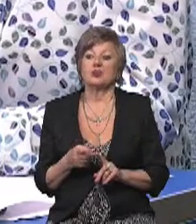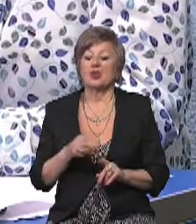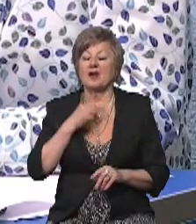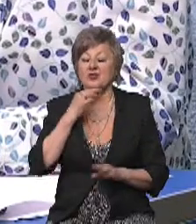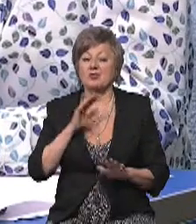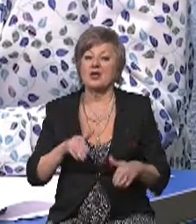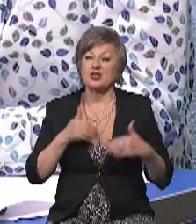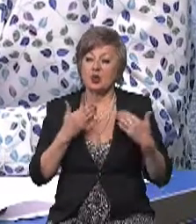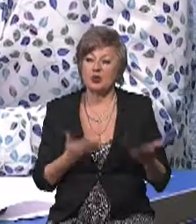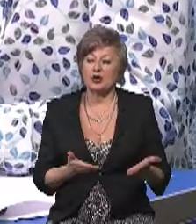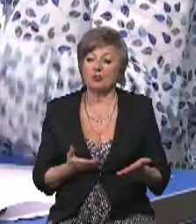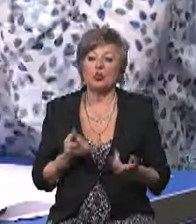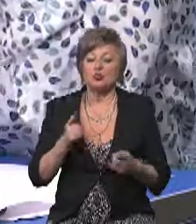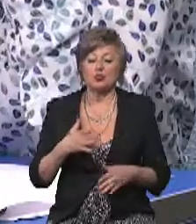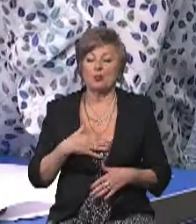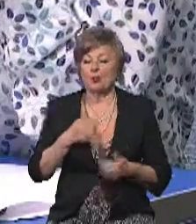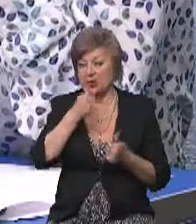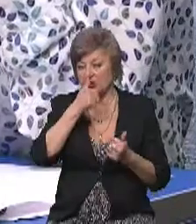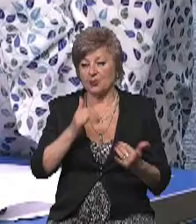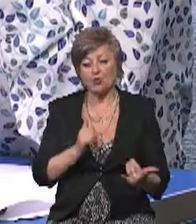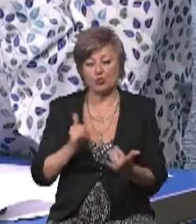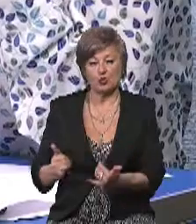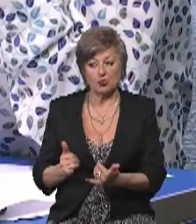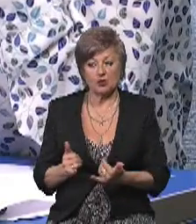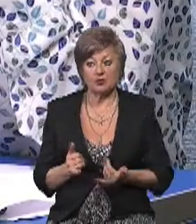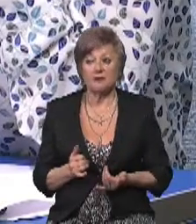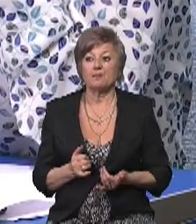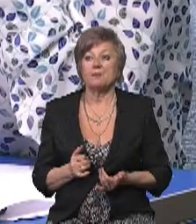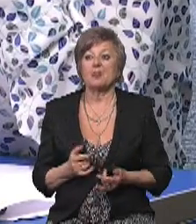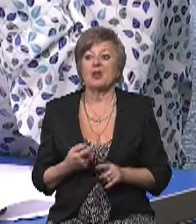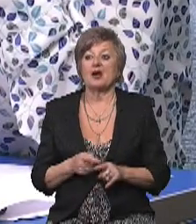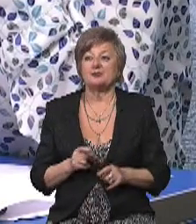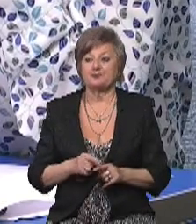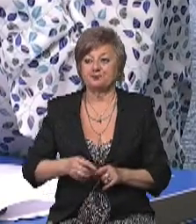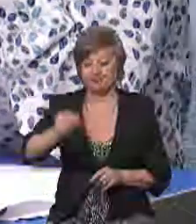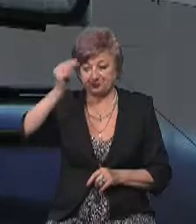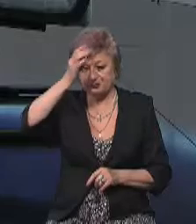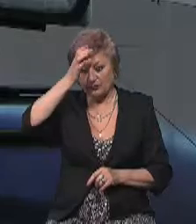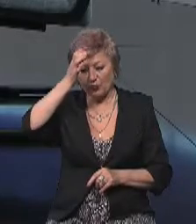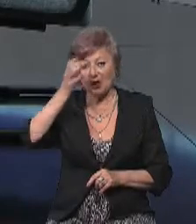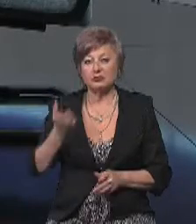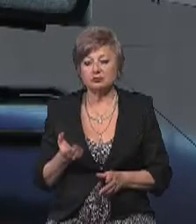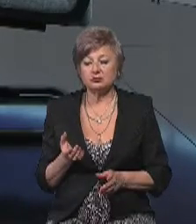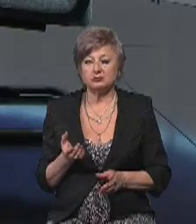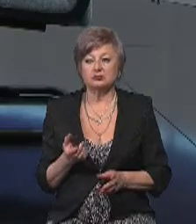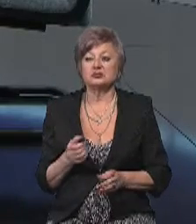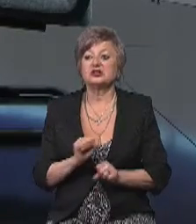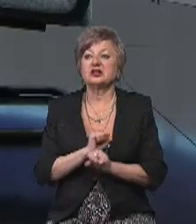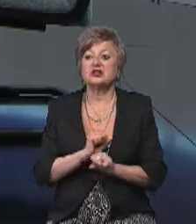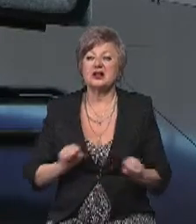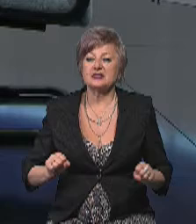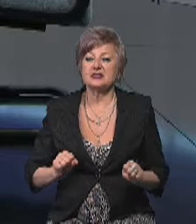звернув увагу і сказав би, у чому ми не можемо поступитись, це гуманітарна складова. Не можна,